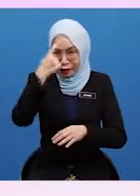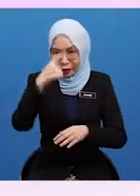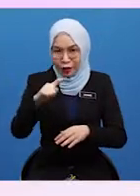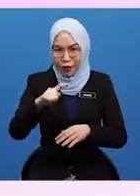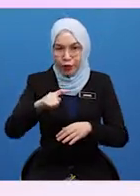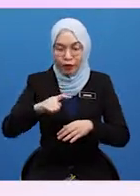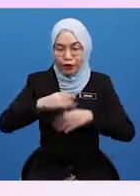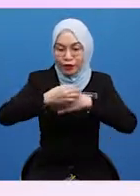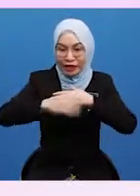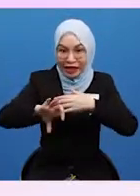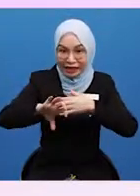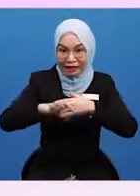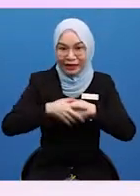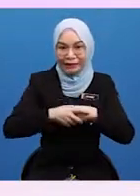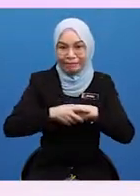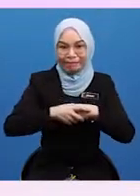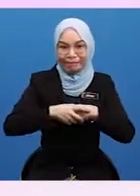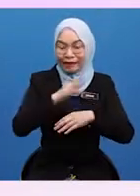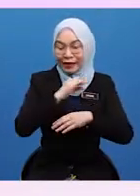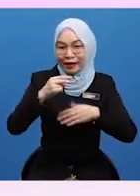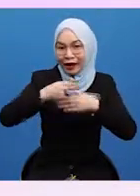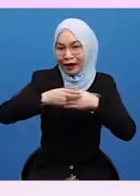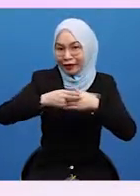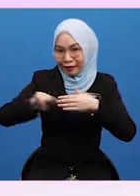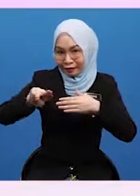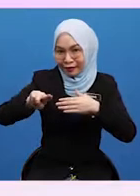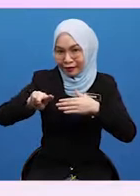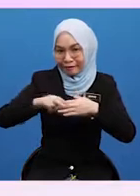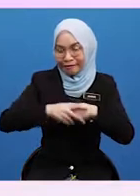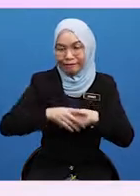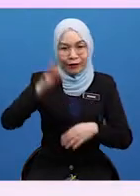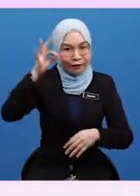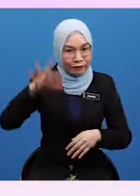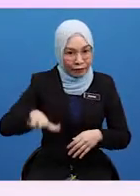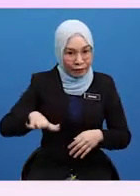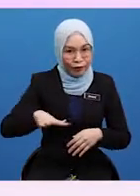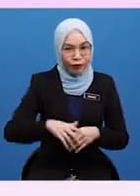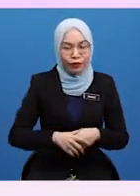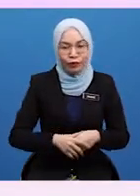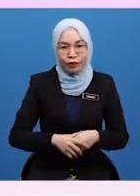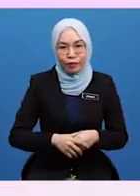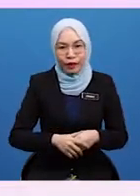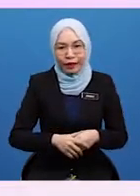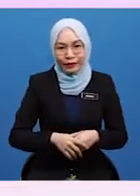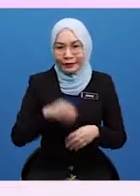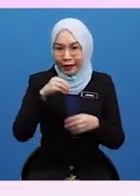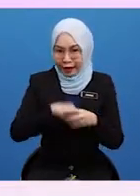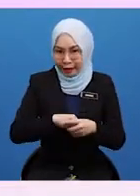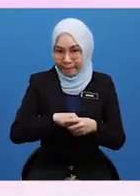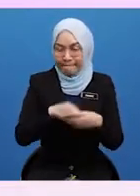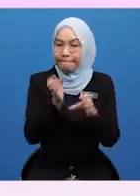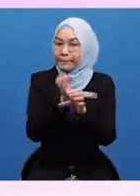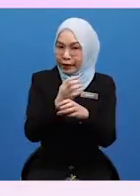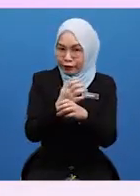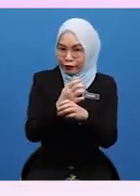Mirip jaringan telepon yang berfungsi mengirim pesanan dalam bentuk teks